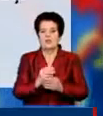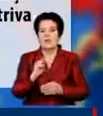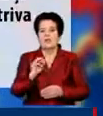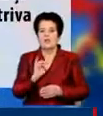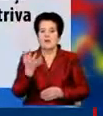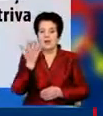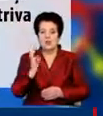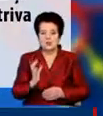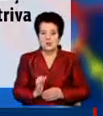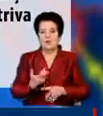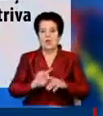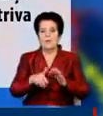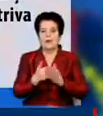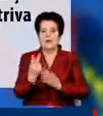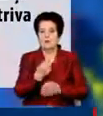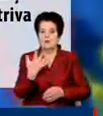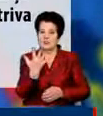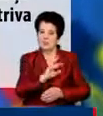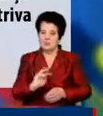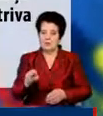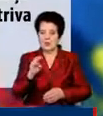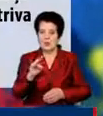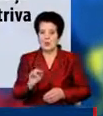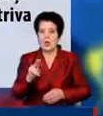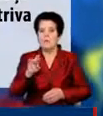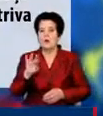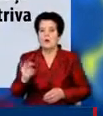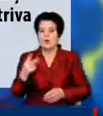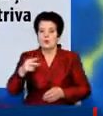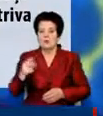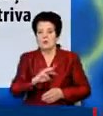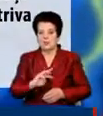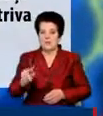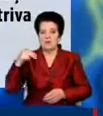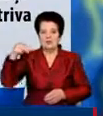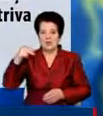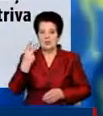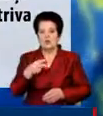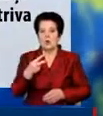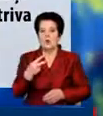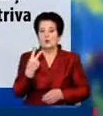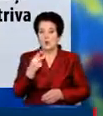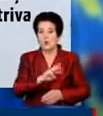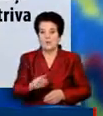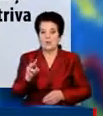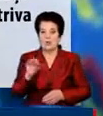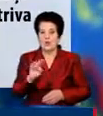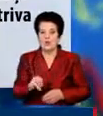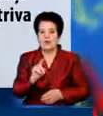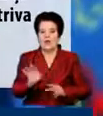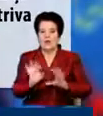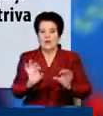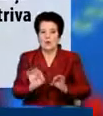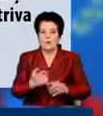la struguri de masă proaspeți până la 25.000 de tone, prune proaspete 20.000 de tone, cireșe 2.000 de tone, precum și la produsele care fac obiectul